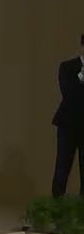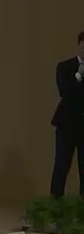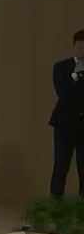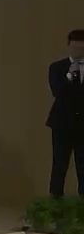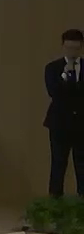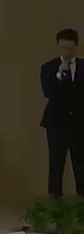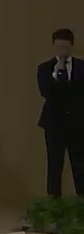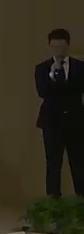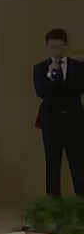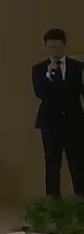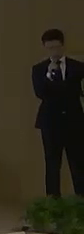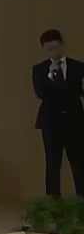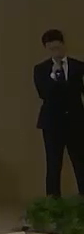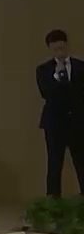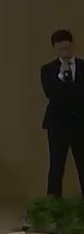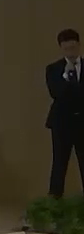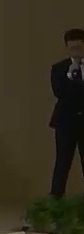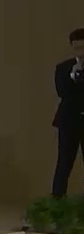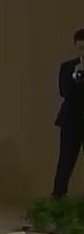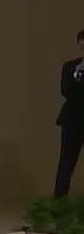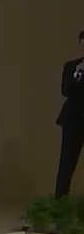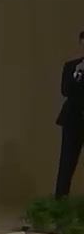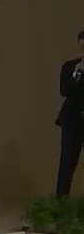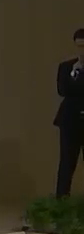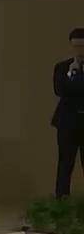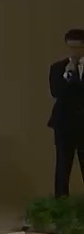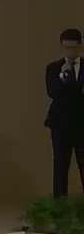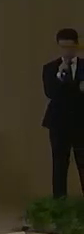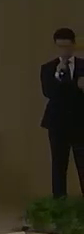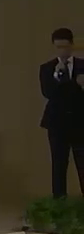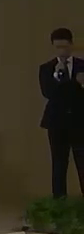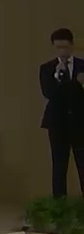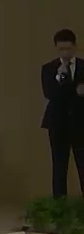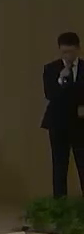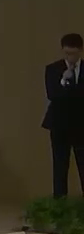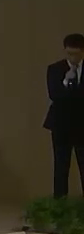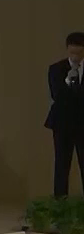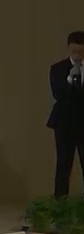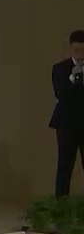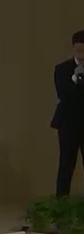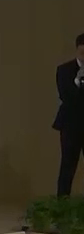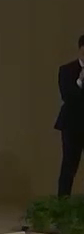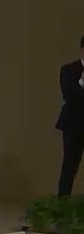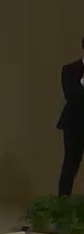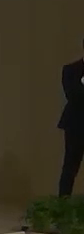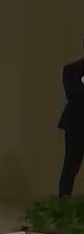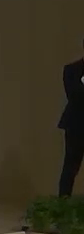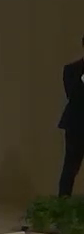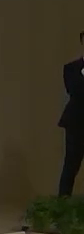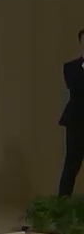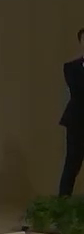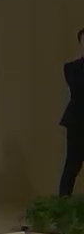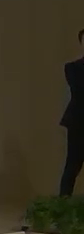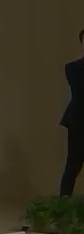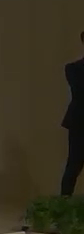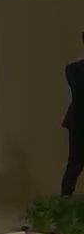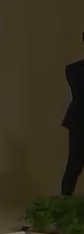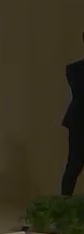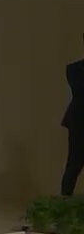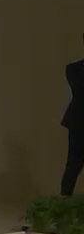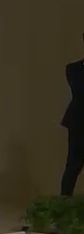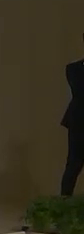아버지 당신이 울고 있는 어두운 땅에 나의